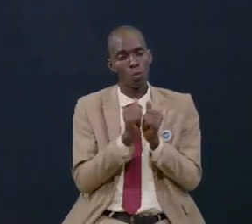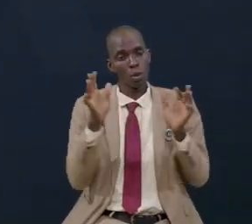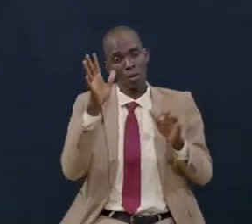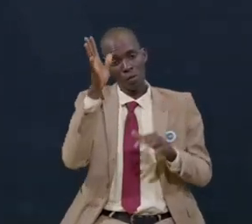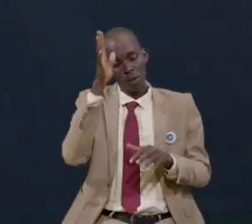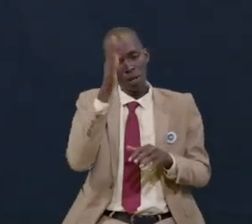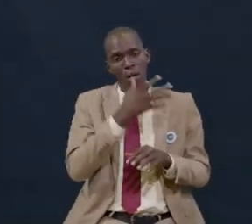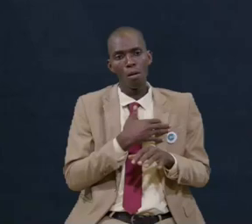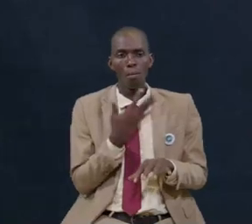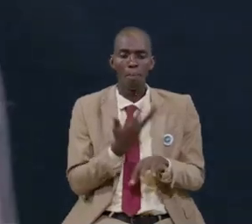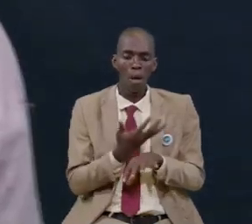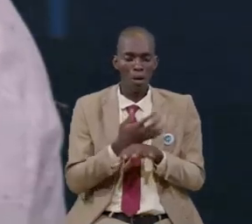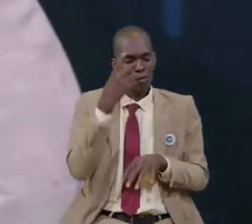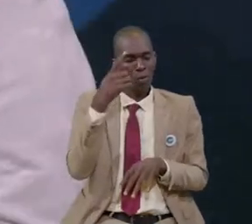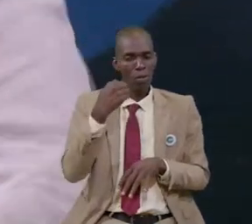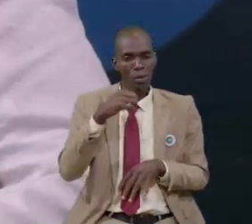veuve.